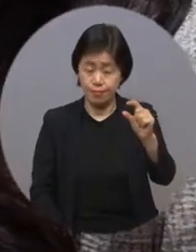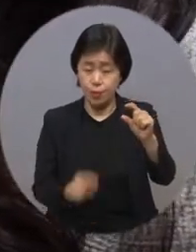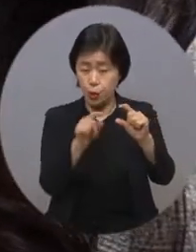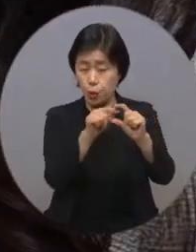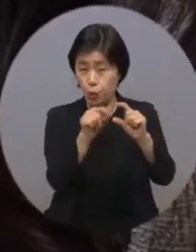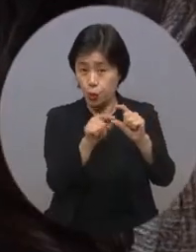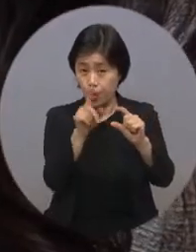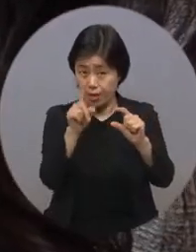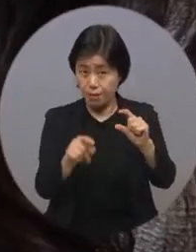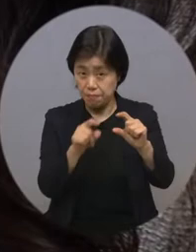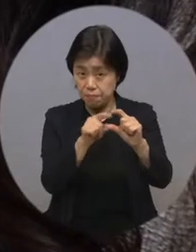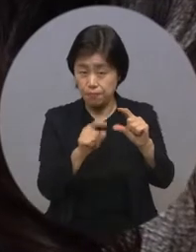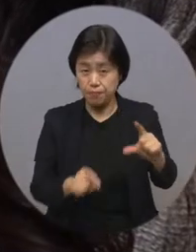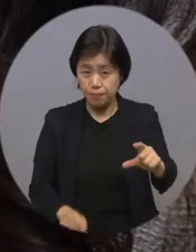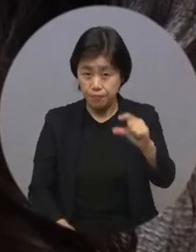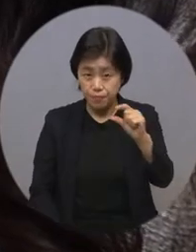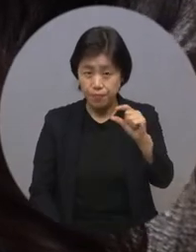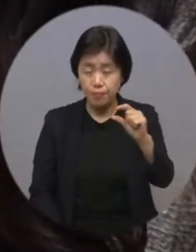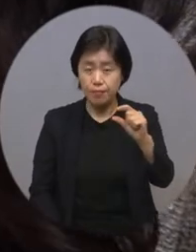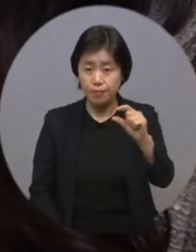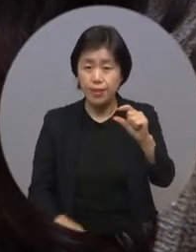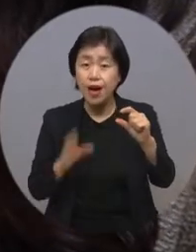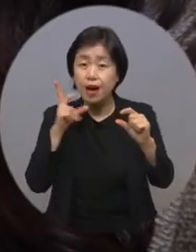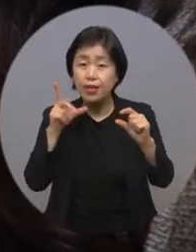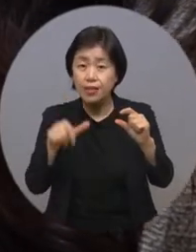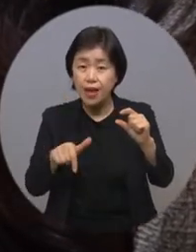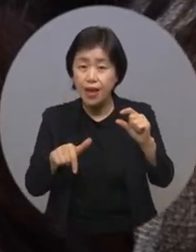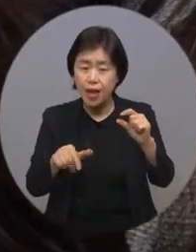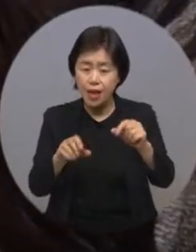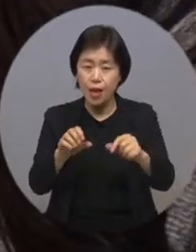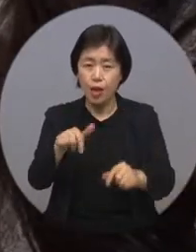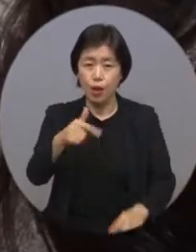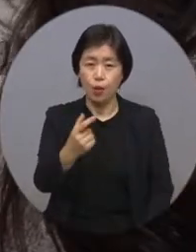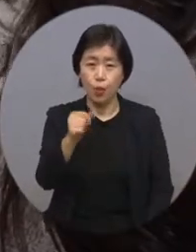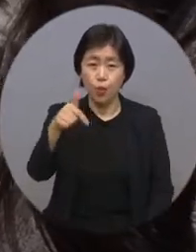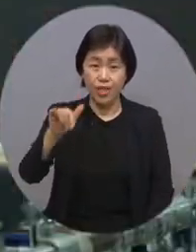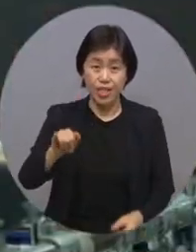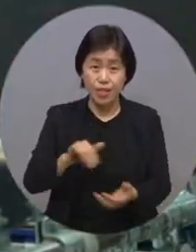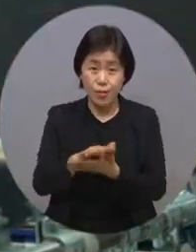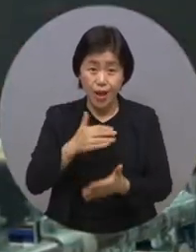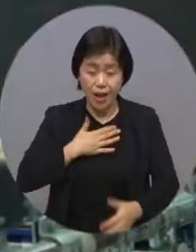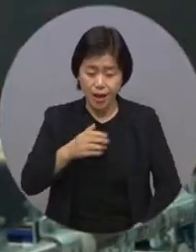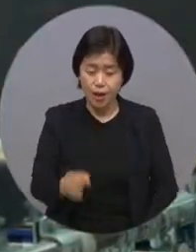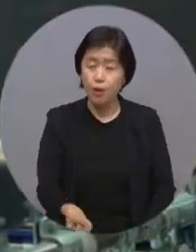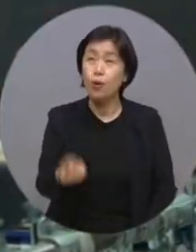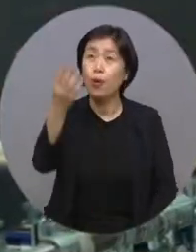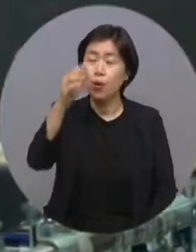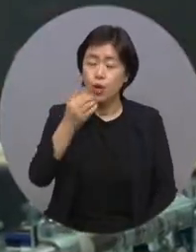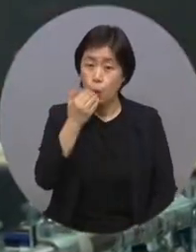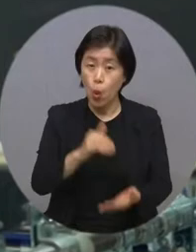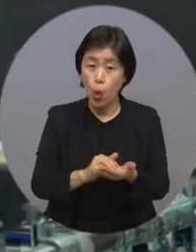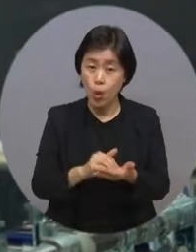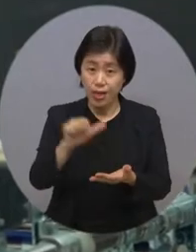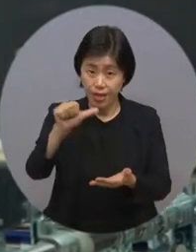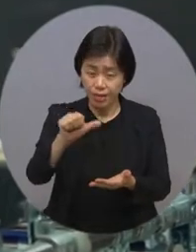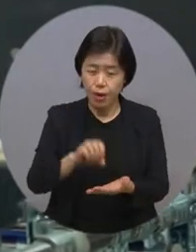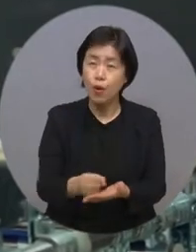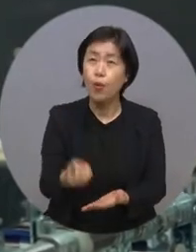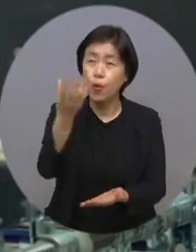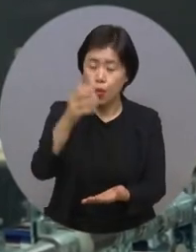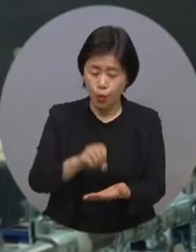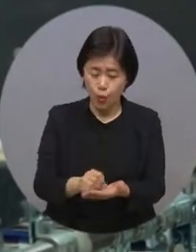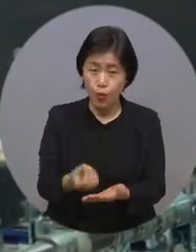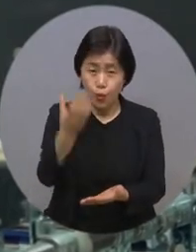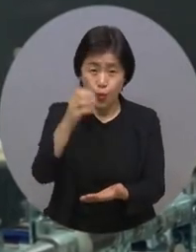잡는 건데 요거 포인트는 어렸을 때 공기 놀이 해보셨을까요? 네. 공기 놀이 마지막에 막이라고 하잖아요. 공기도 하나만